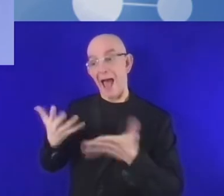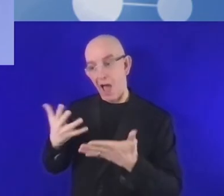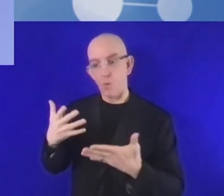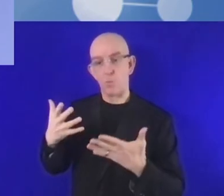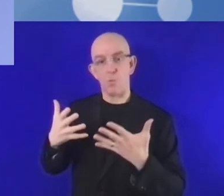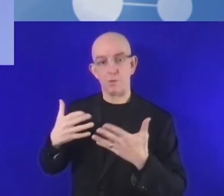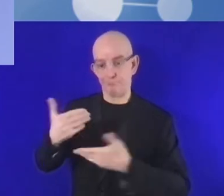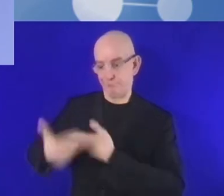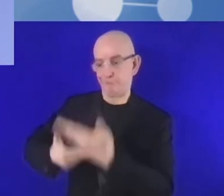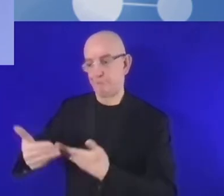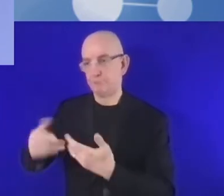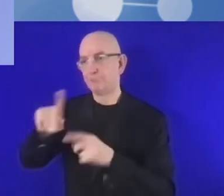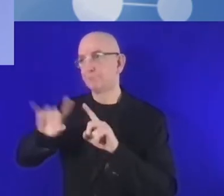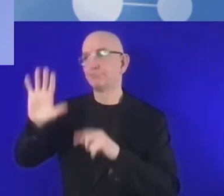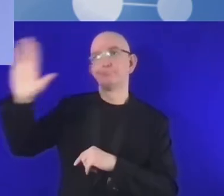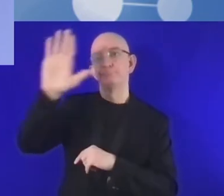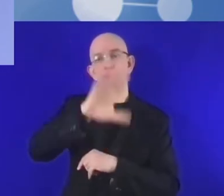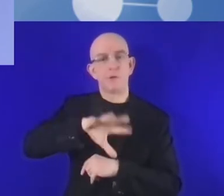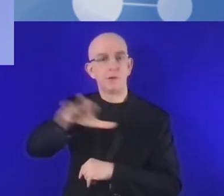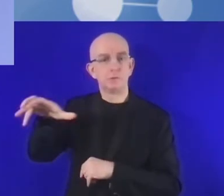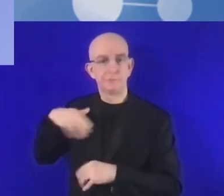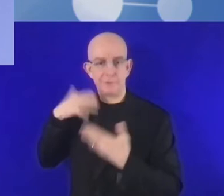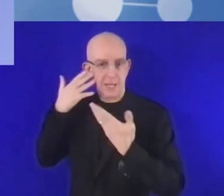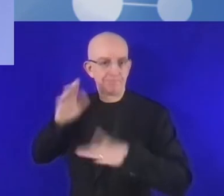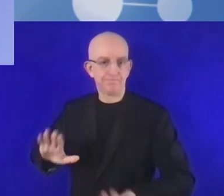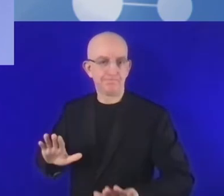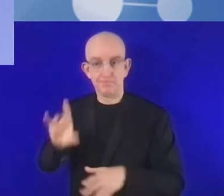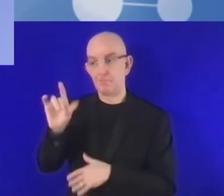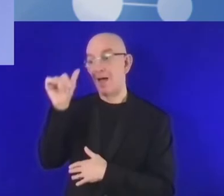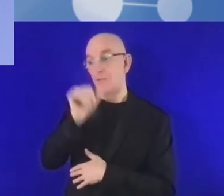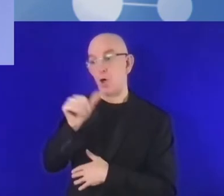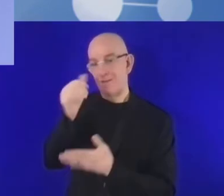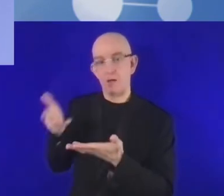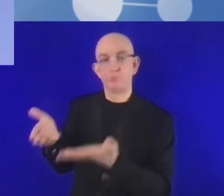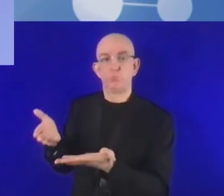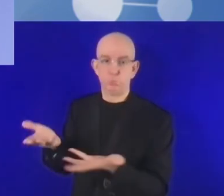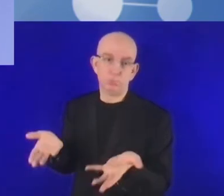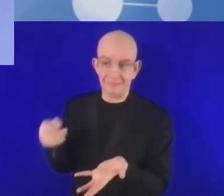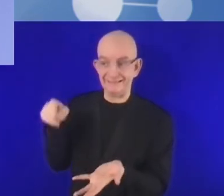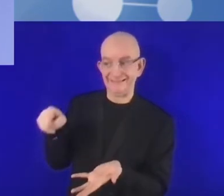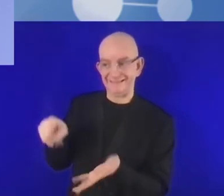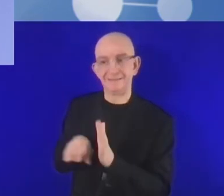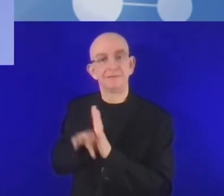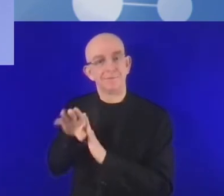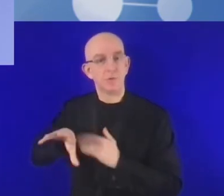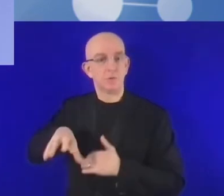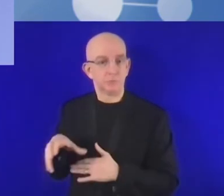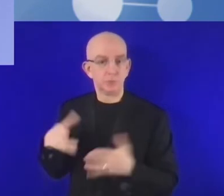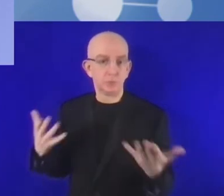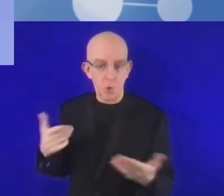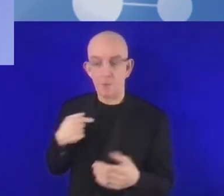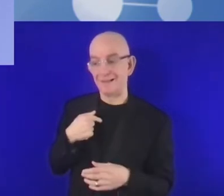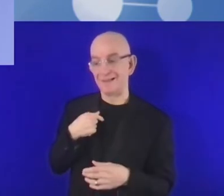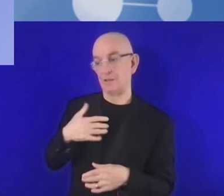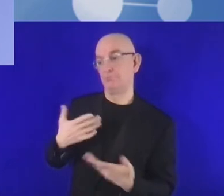够选择自己最适合的方式。像在埃塞俄比亚的情况下，所有的资金模式都